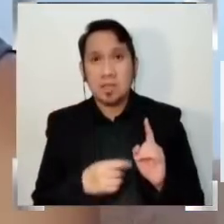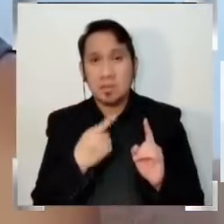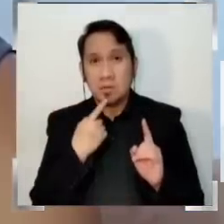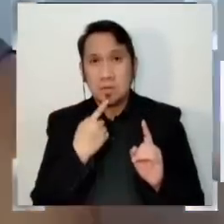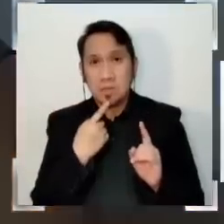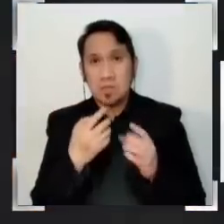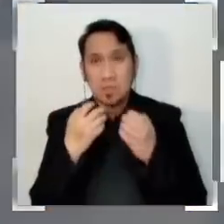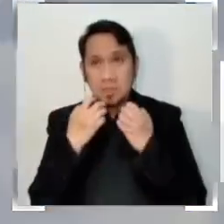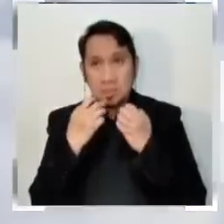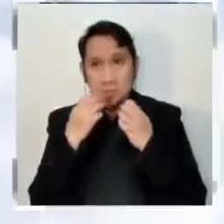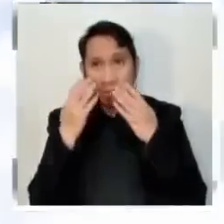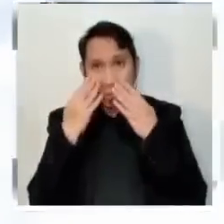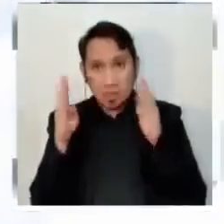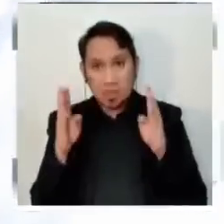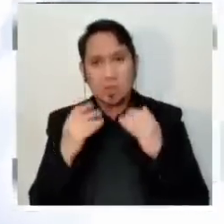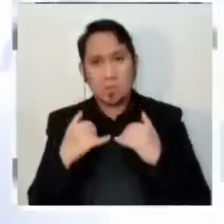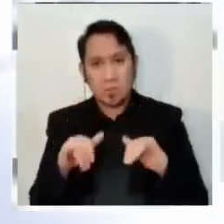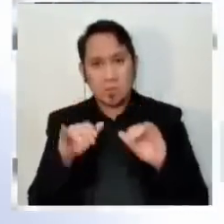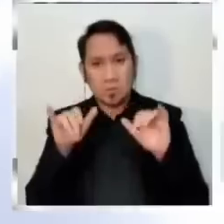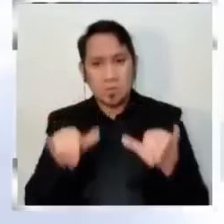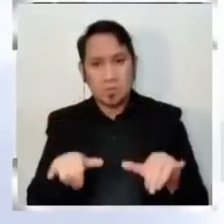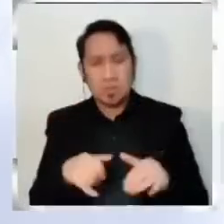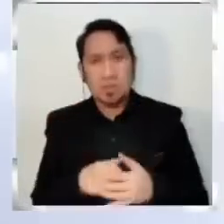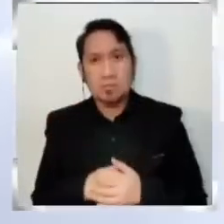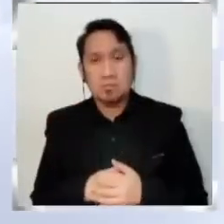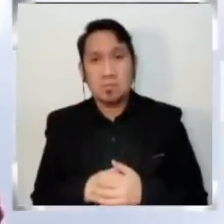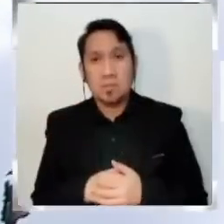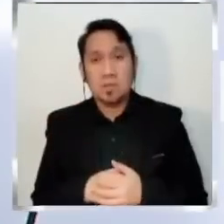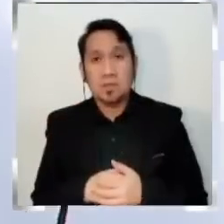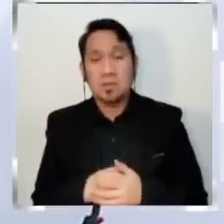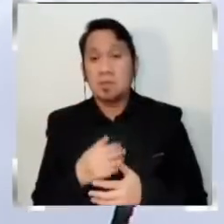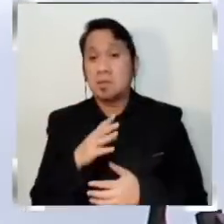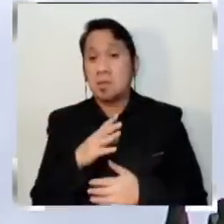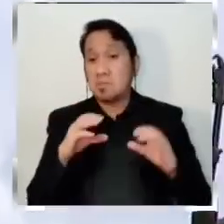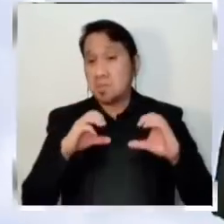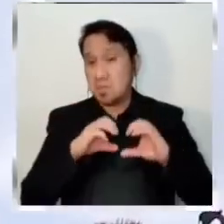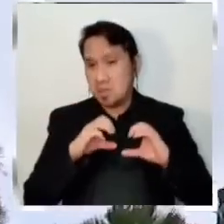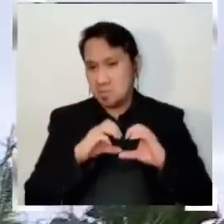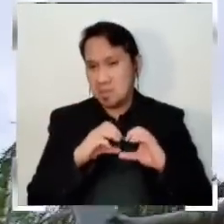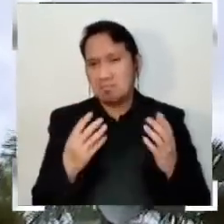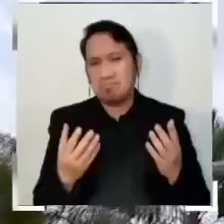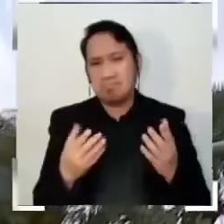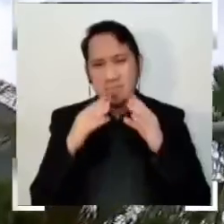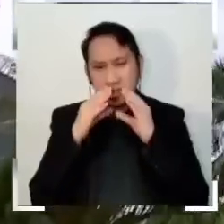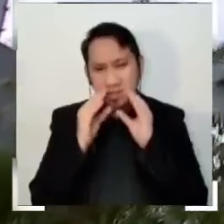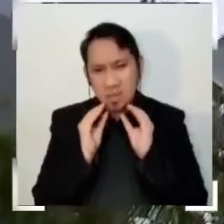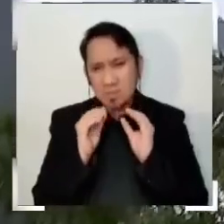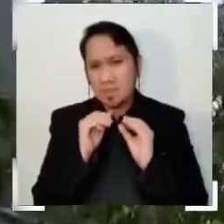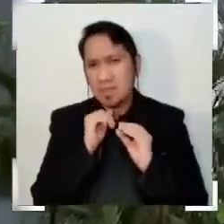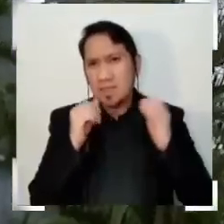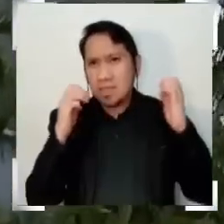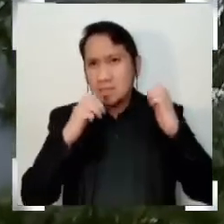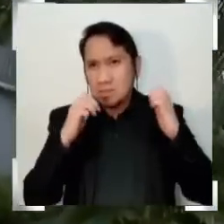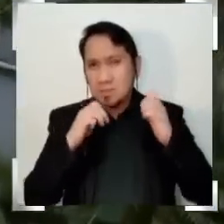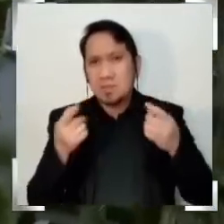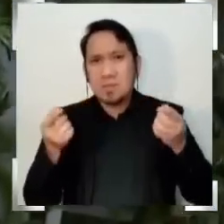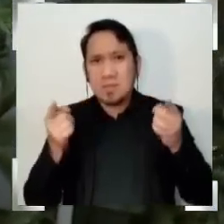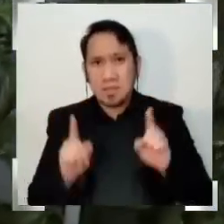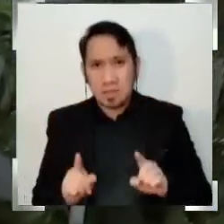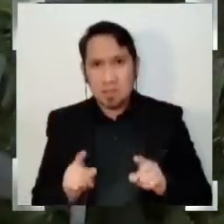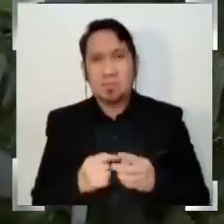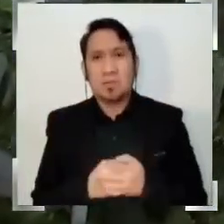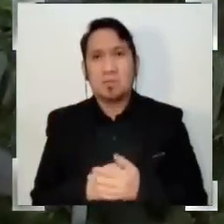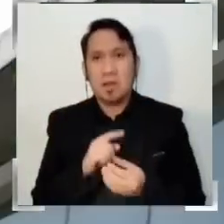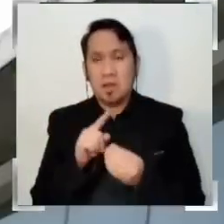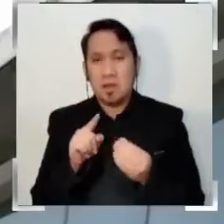to stay. Ikinalulungkot naman ng GMA Network ang hindi inaasahang pangyayari kaugnay sa Itbulaga